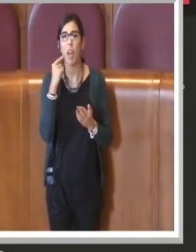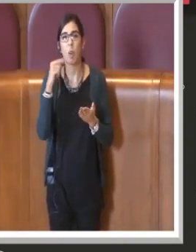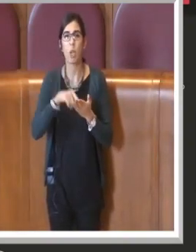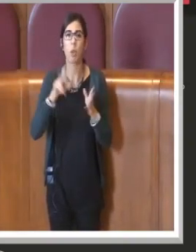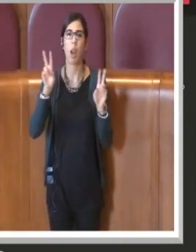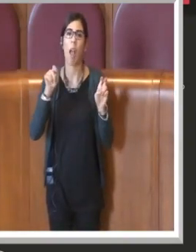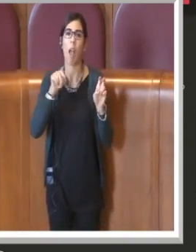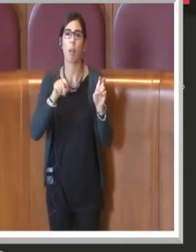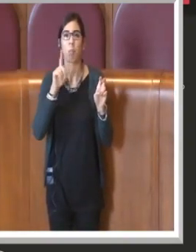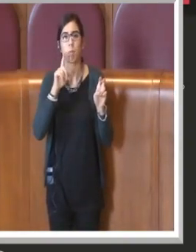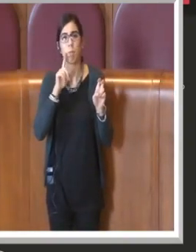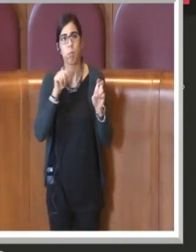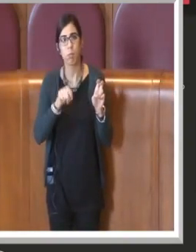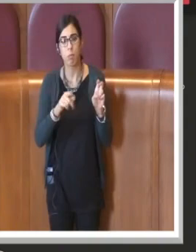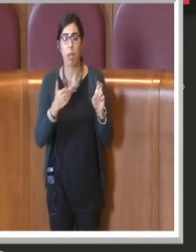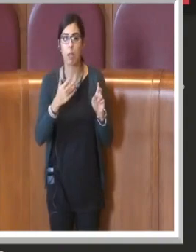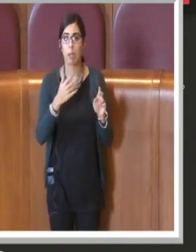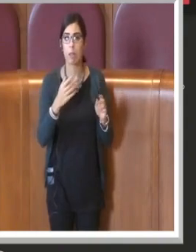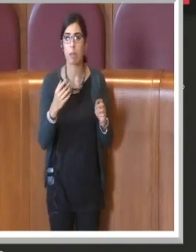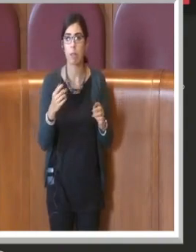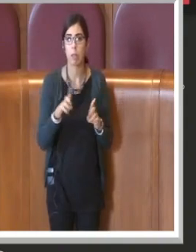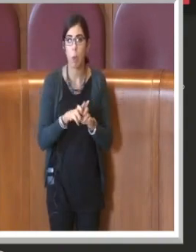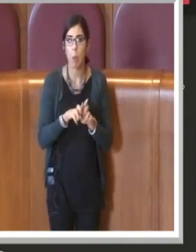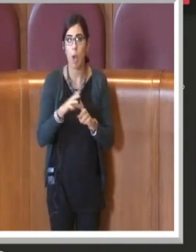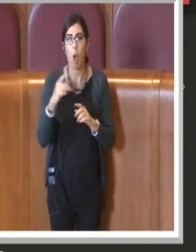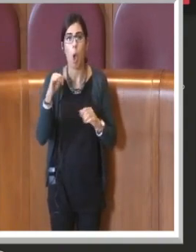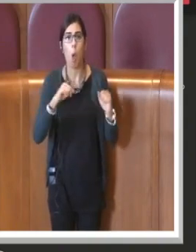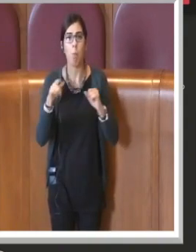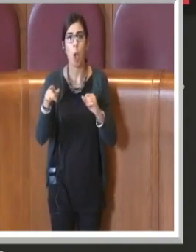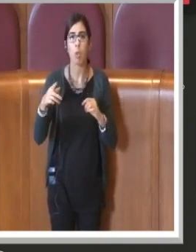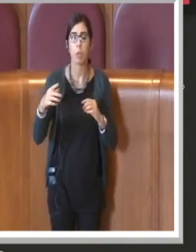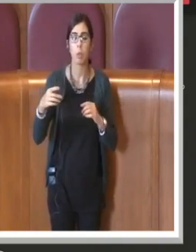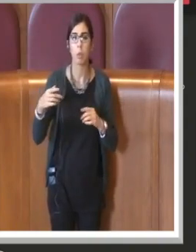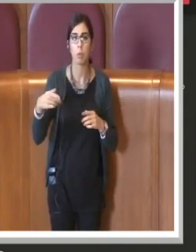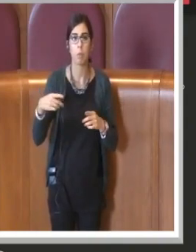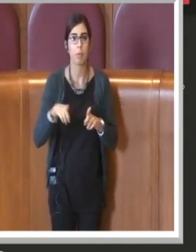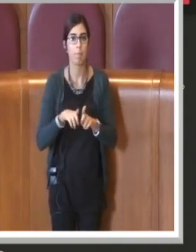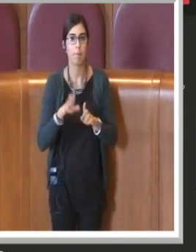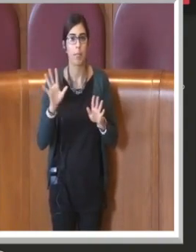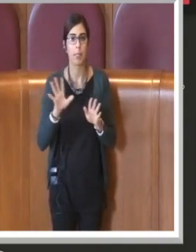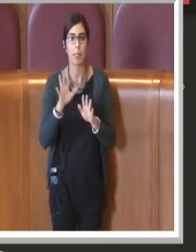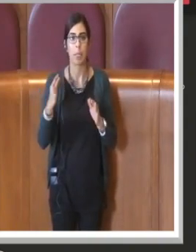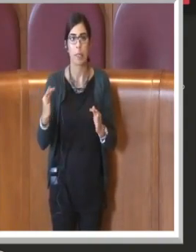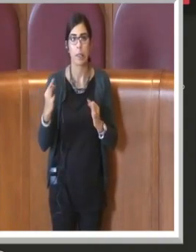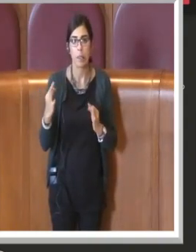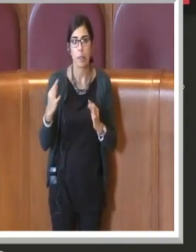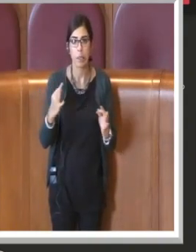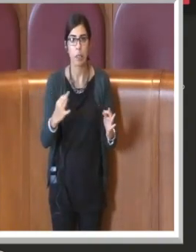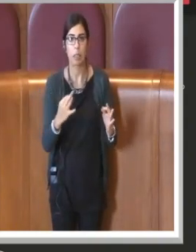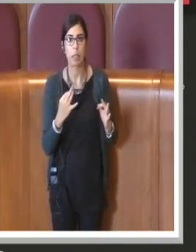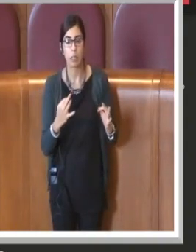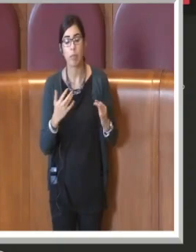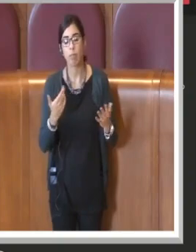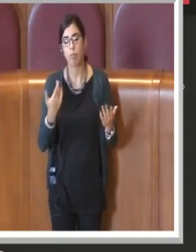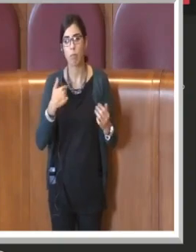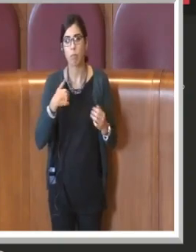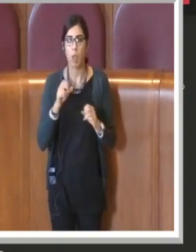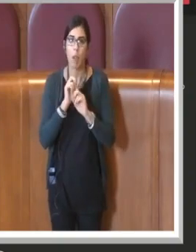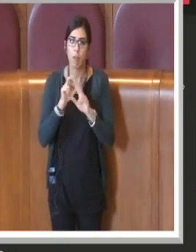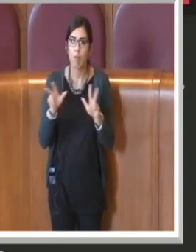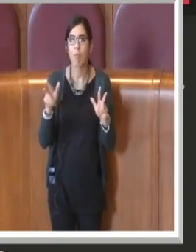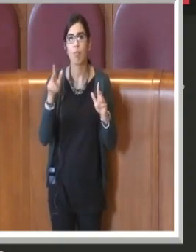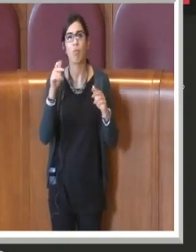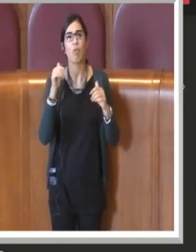sull'argomento, però pungolato dalle opposizioni, poi io invito i cittadini e le persone del settore evidentemente a